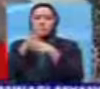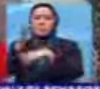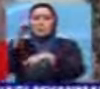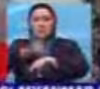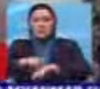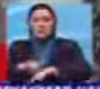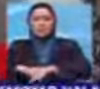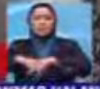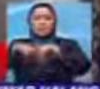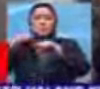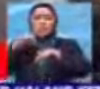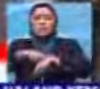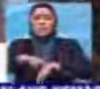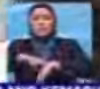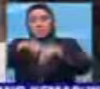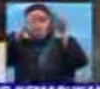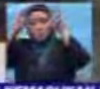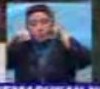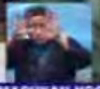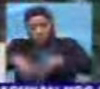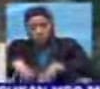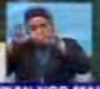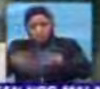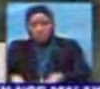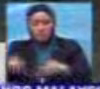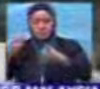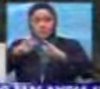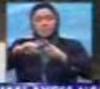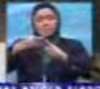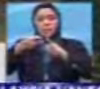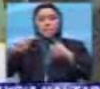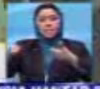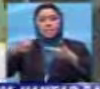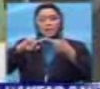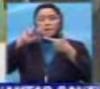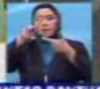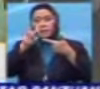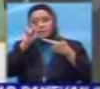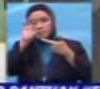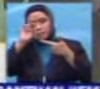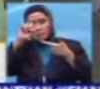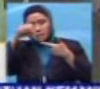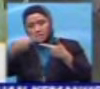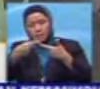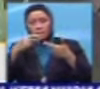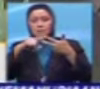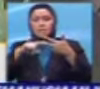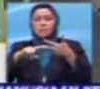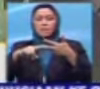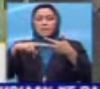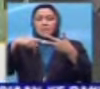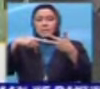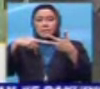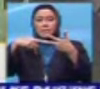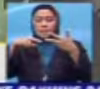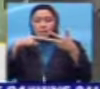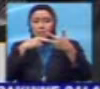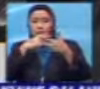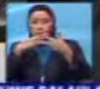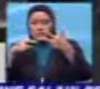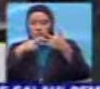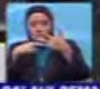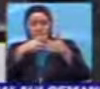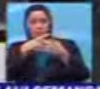Rantau Panjang, Klinik Kubang Kual, Klinik Tendong, Pasir Mas dan Klinik Ketereh, Kota Baru. Ke arah itu, Kementerian Kesihatan